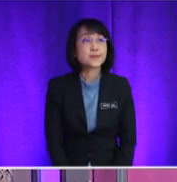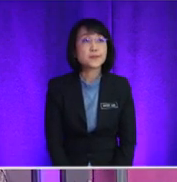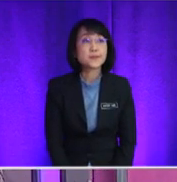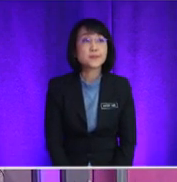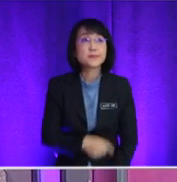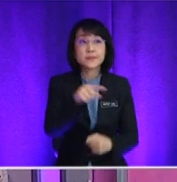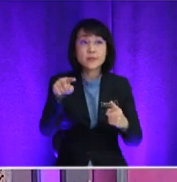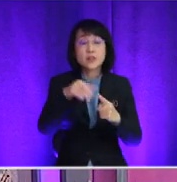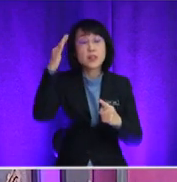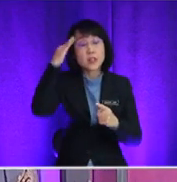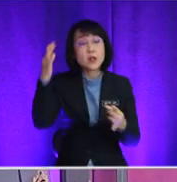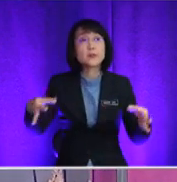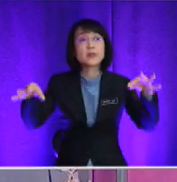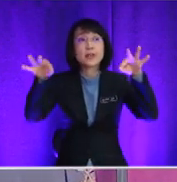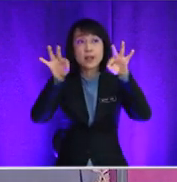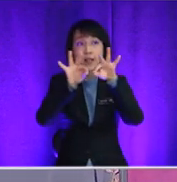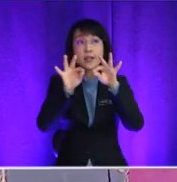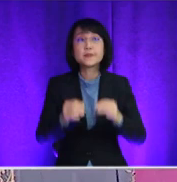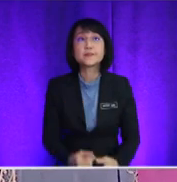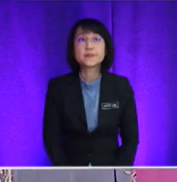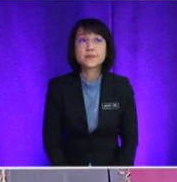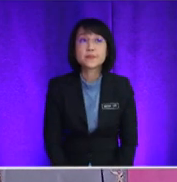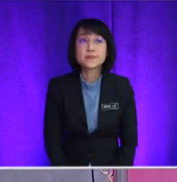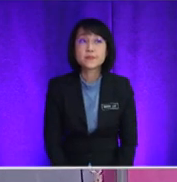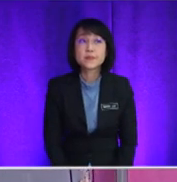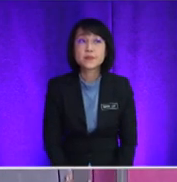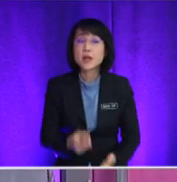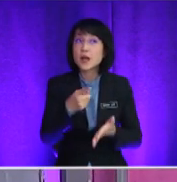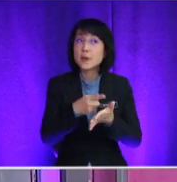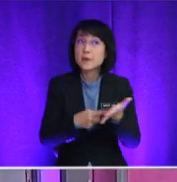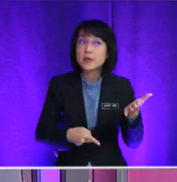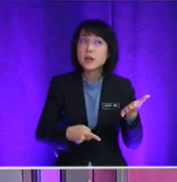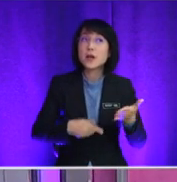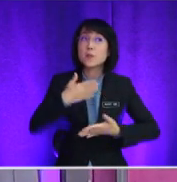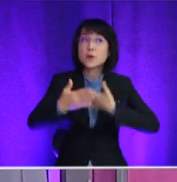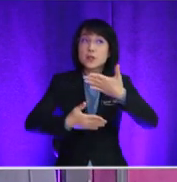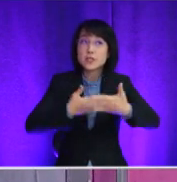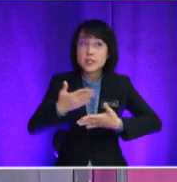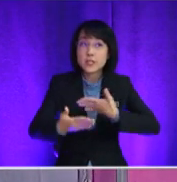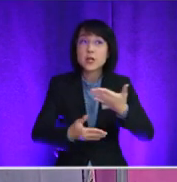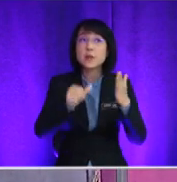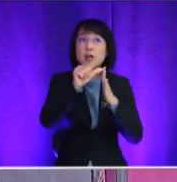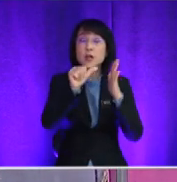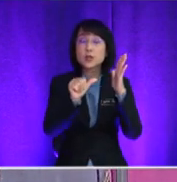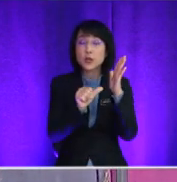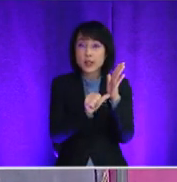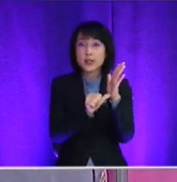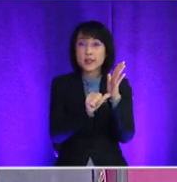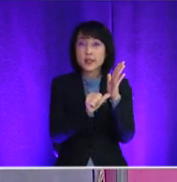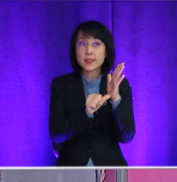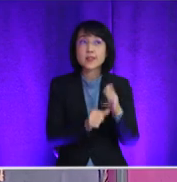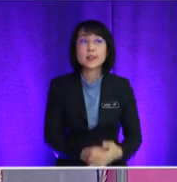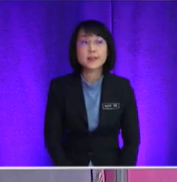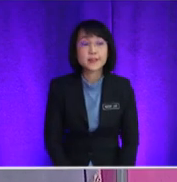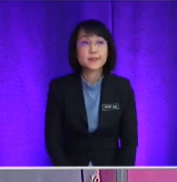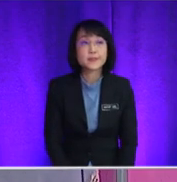sudah tahu kepentingan ini jadi Apakah proxy dan peraturan yang telah